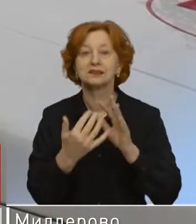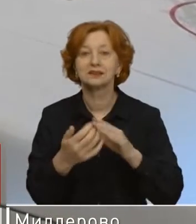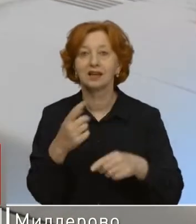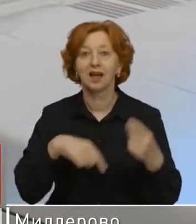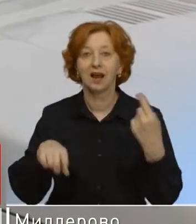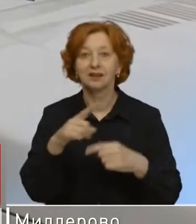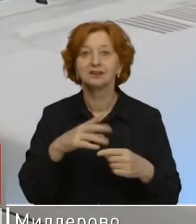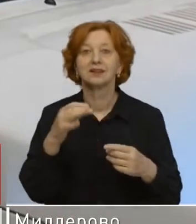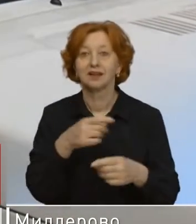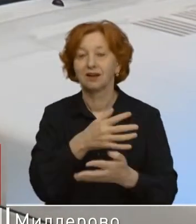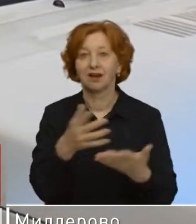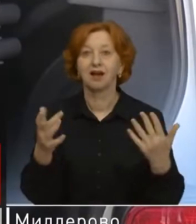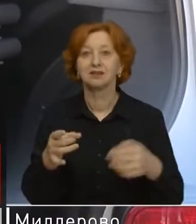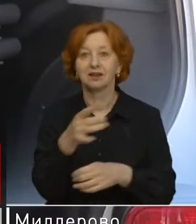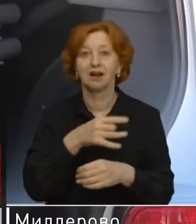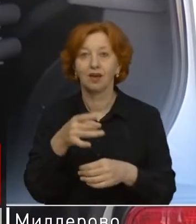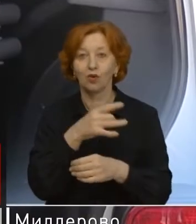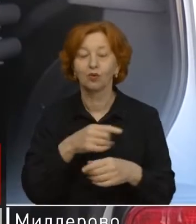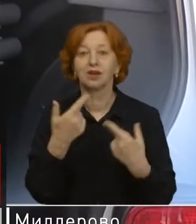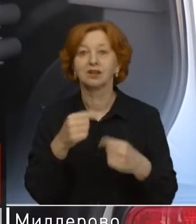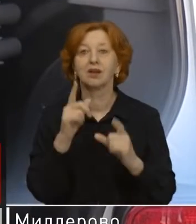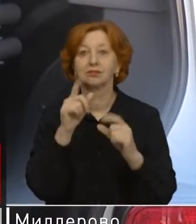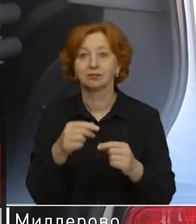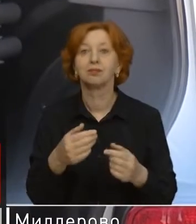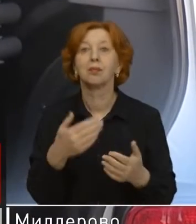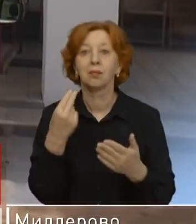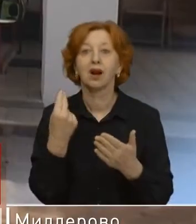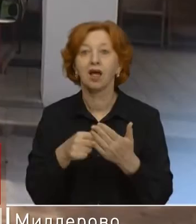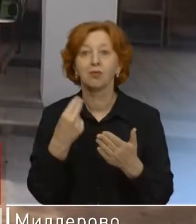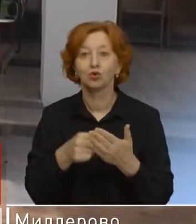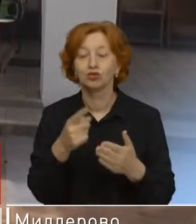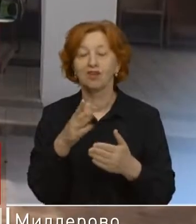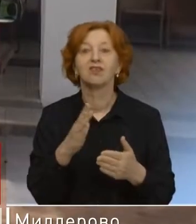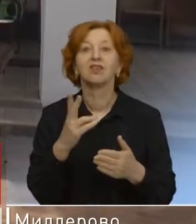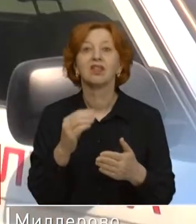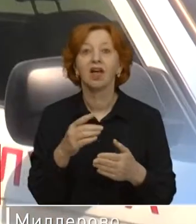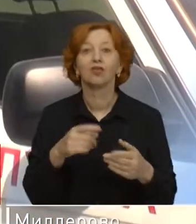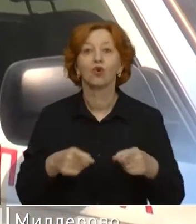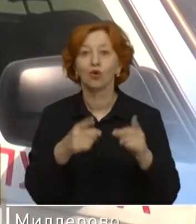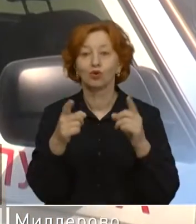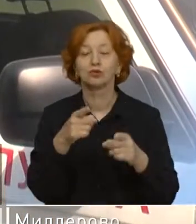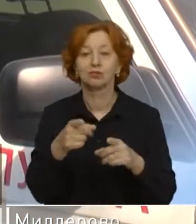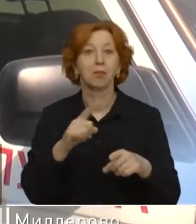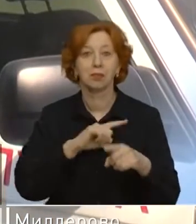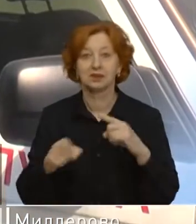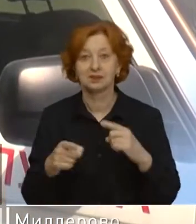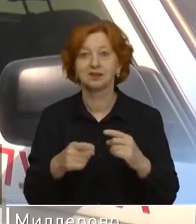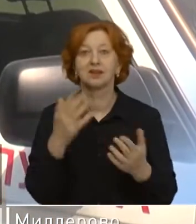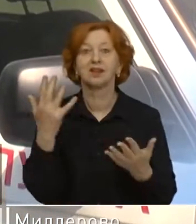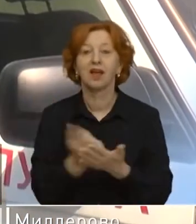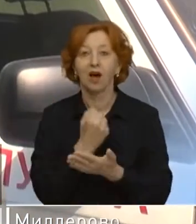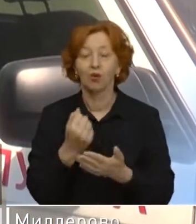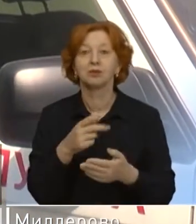поселок Привольный. Местные медики сразу оценили преимущества внедорожника. Мы быстрее